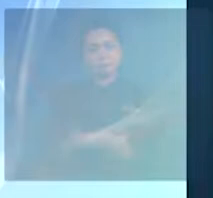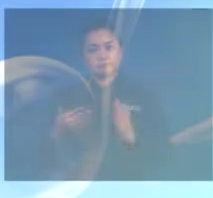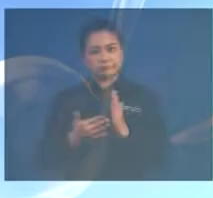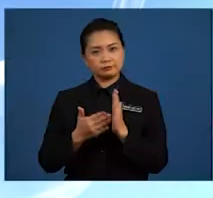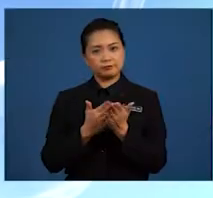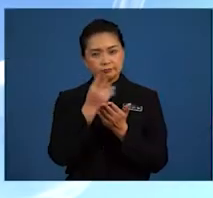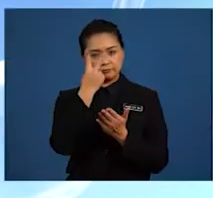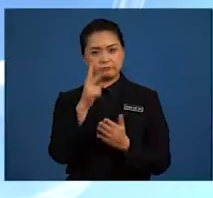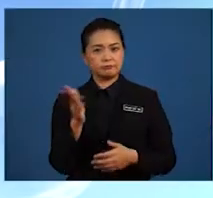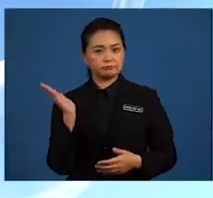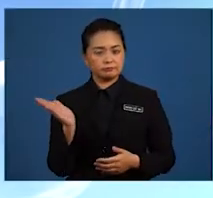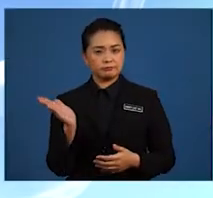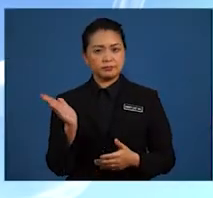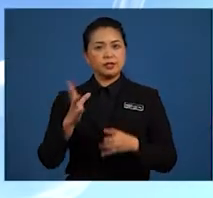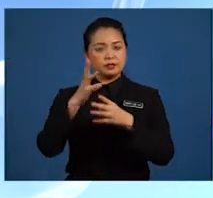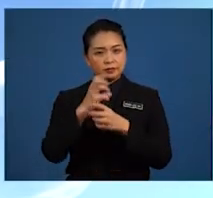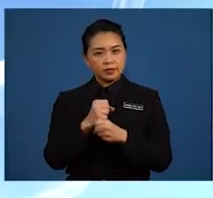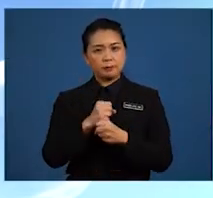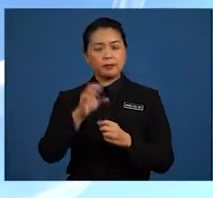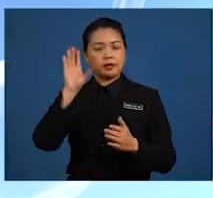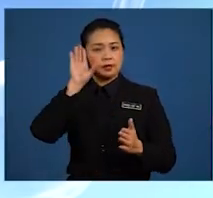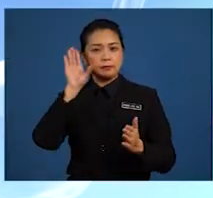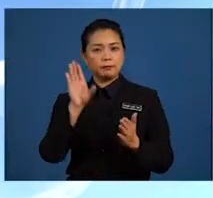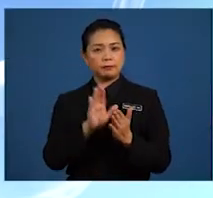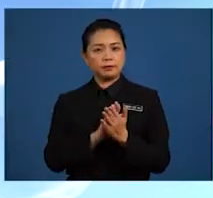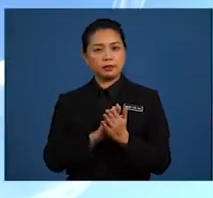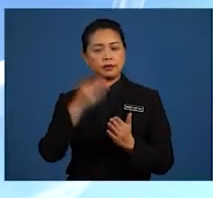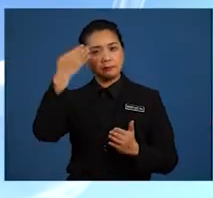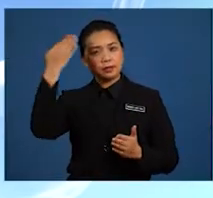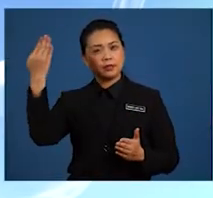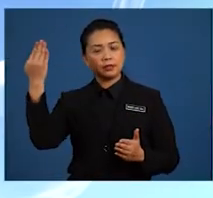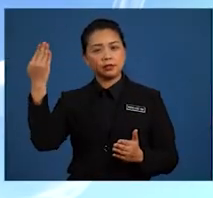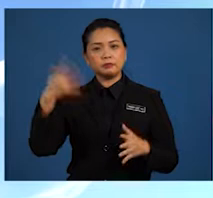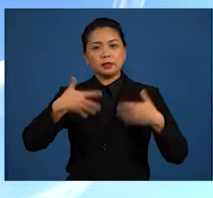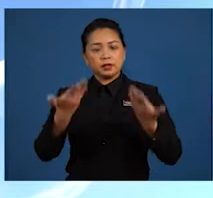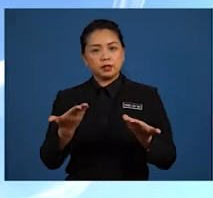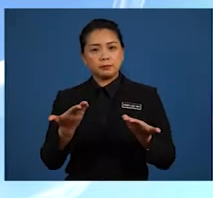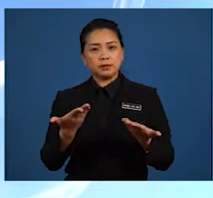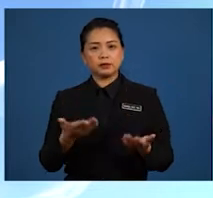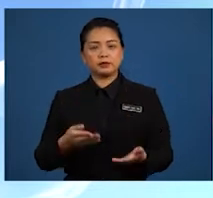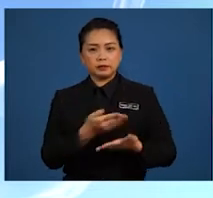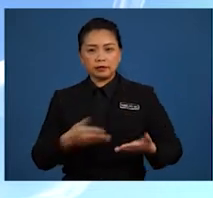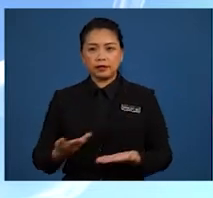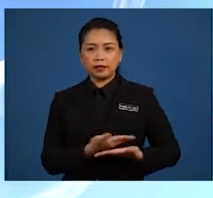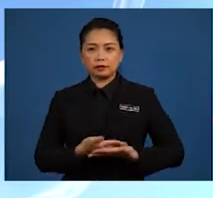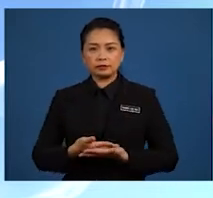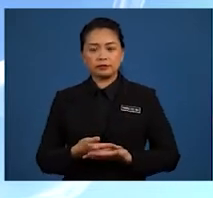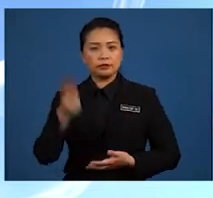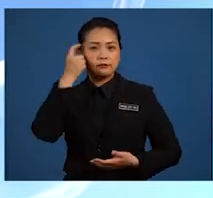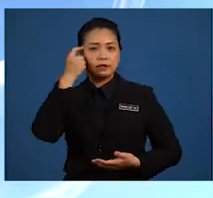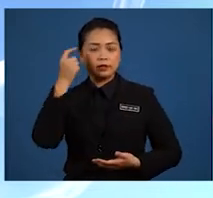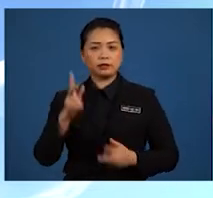melalui animasi tersebut dapat digambarkan Bagaimana seorang anak mengenang Kembali kasih